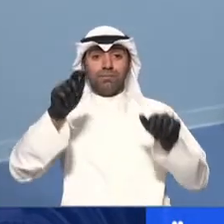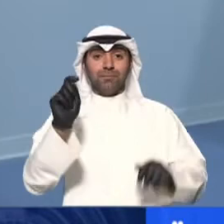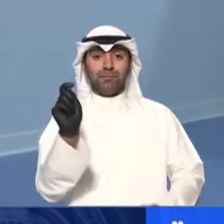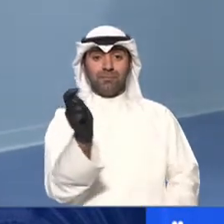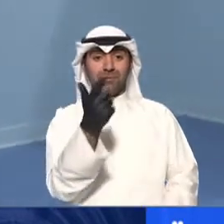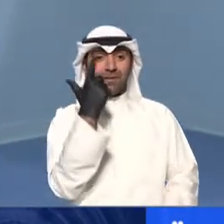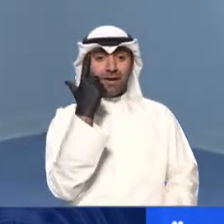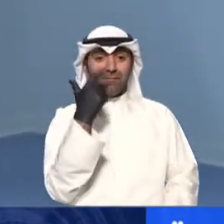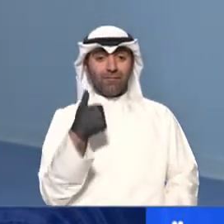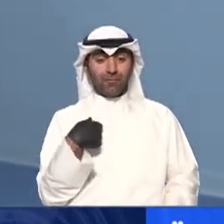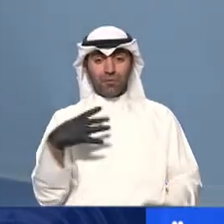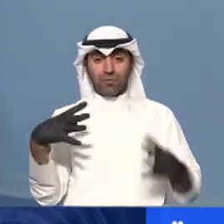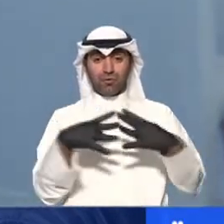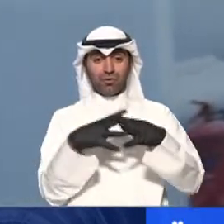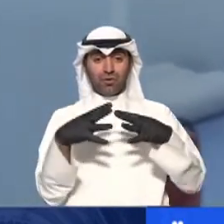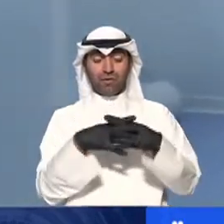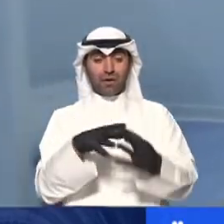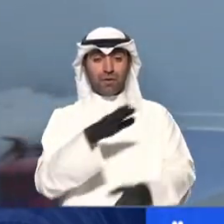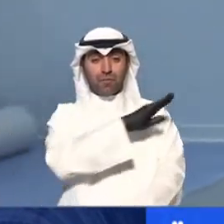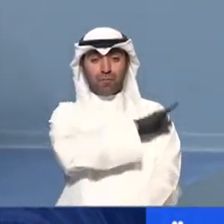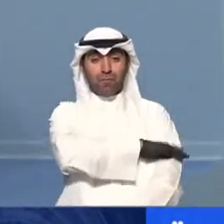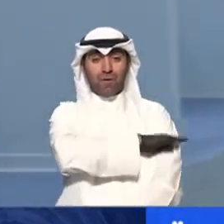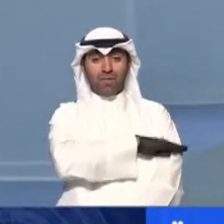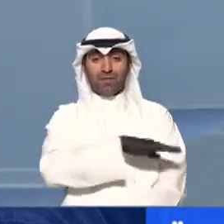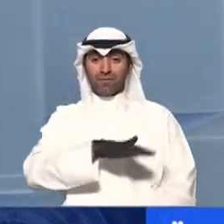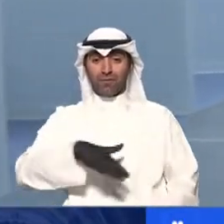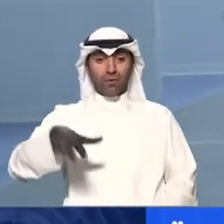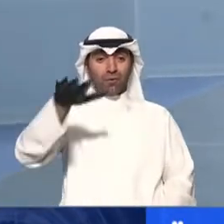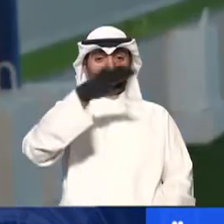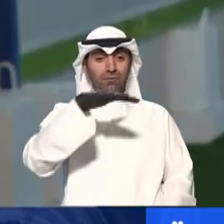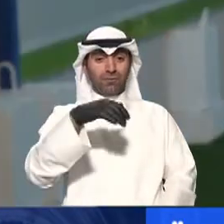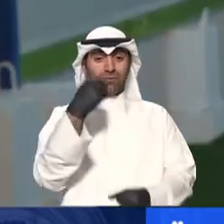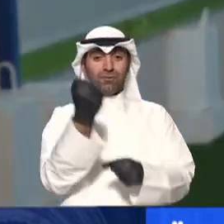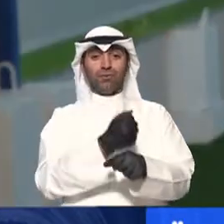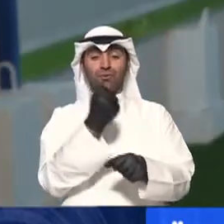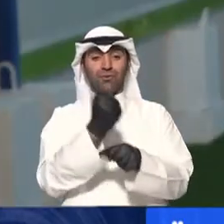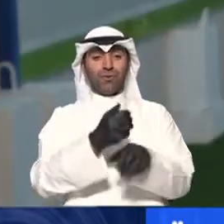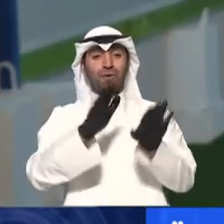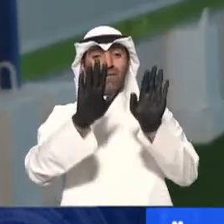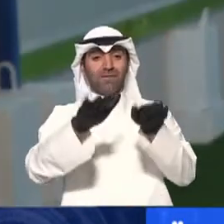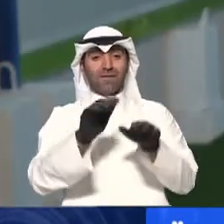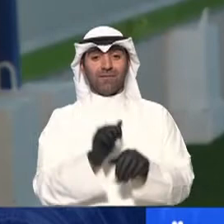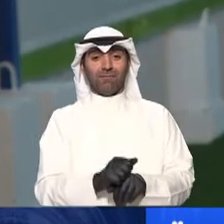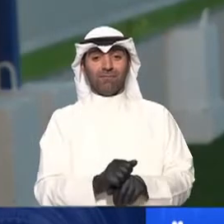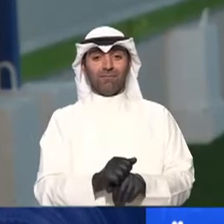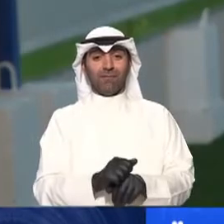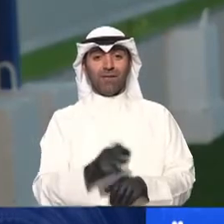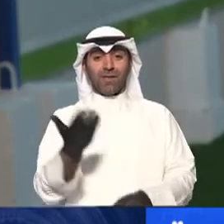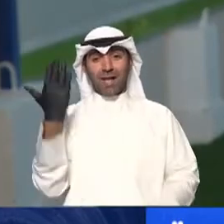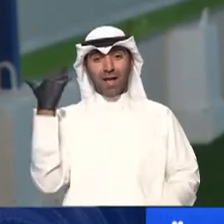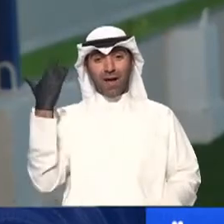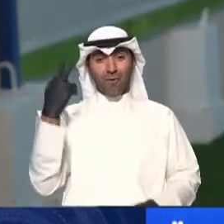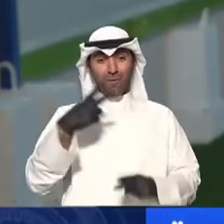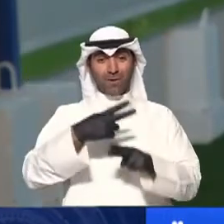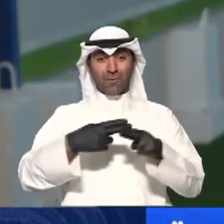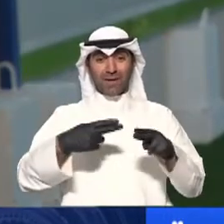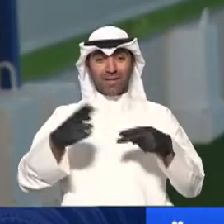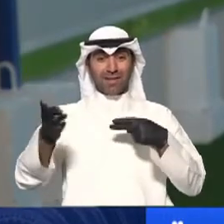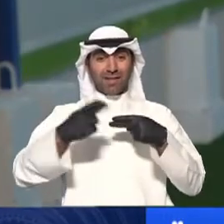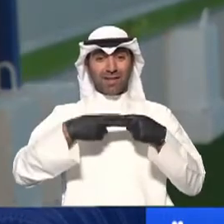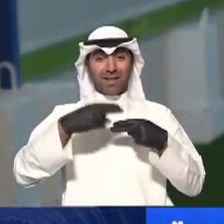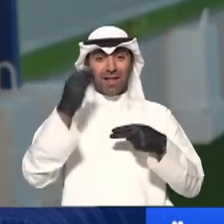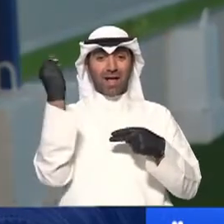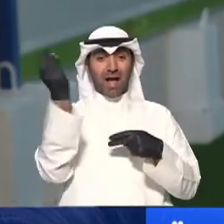وأيضا كون ان البلد كانت تحت الحظر، فكان في صعوبه شوي في الحصول